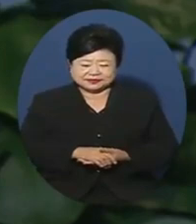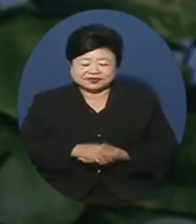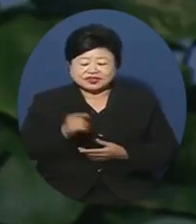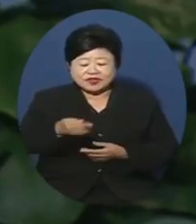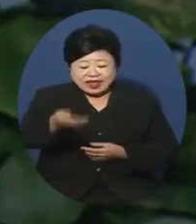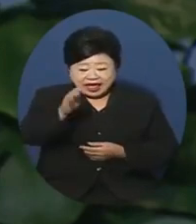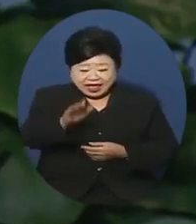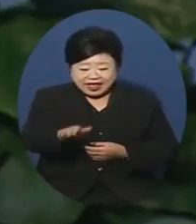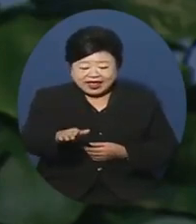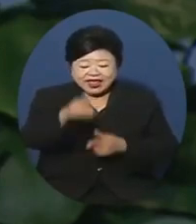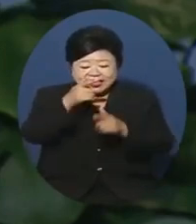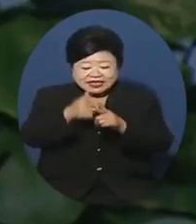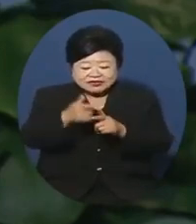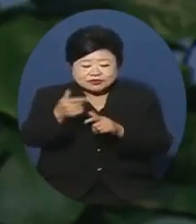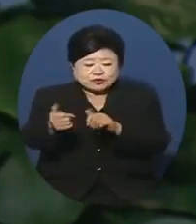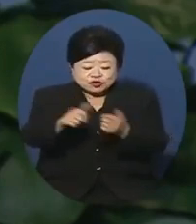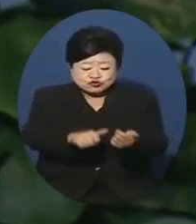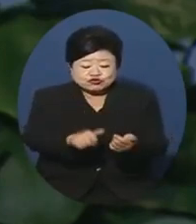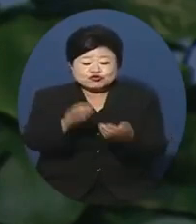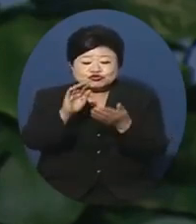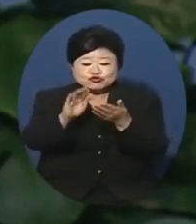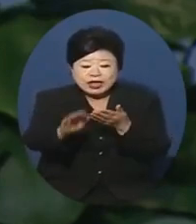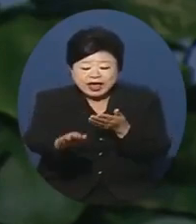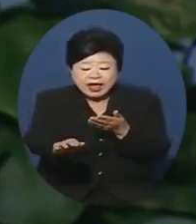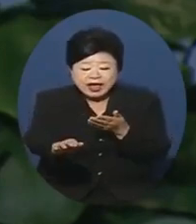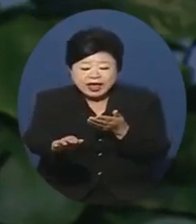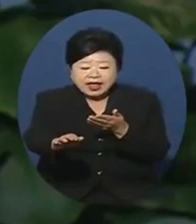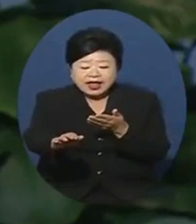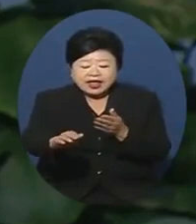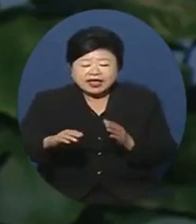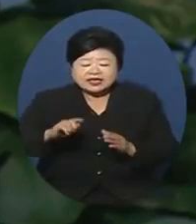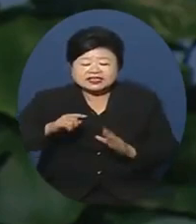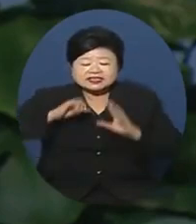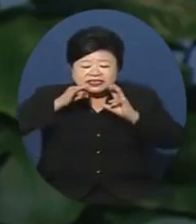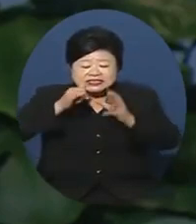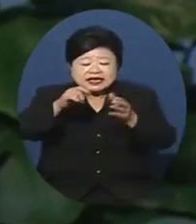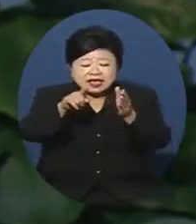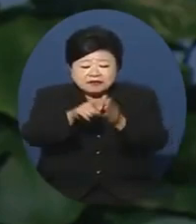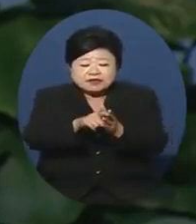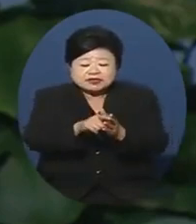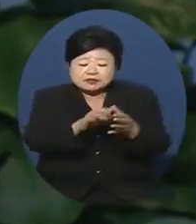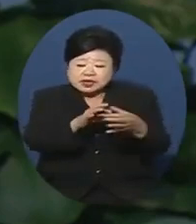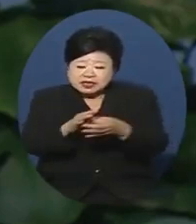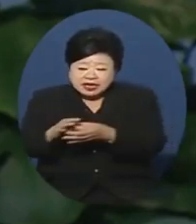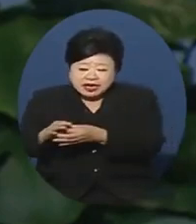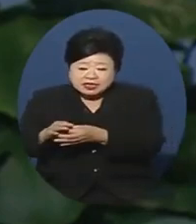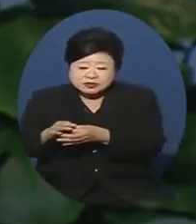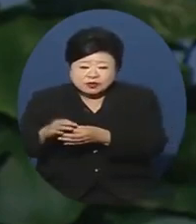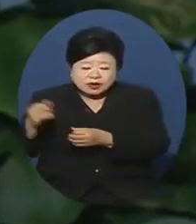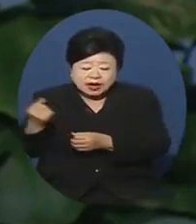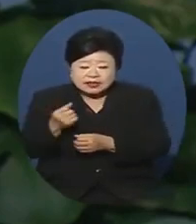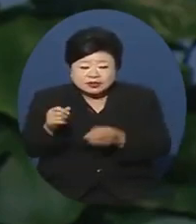그런데 예수님이 죽고 난 다음에 이 세상에서 믿음을 유지하려면